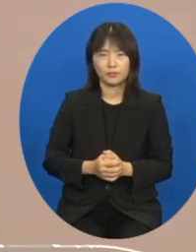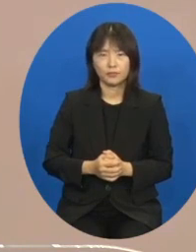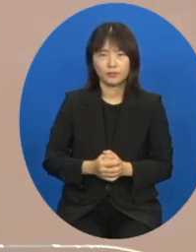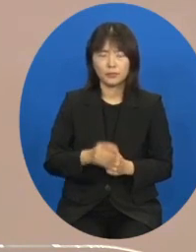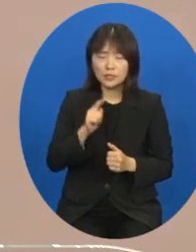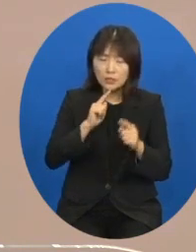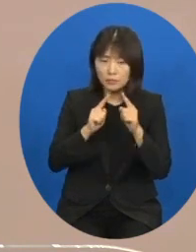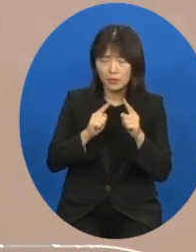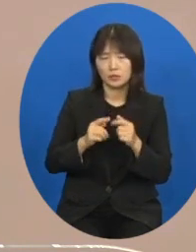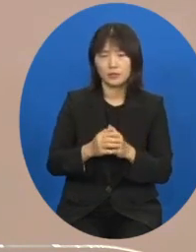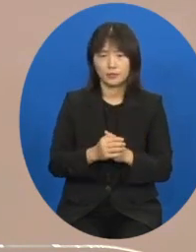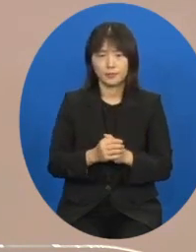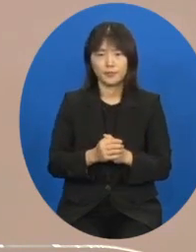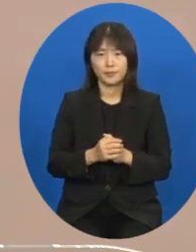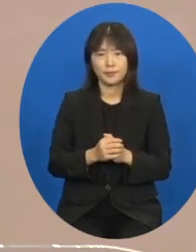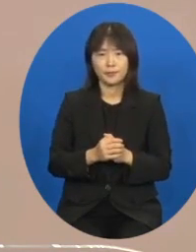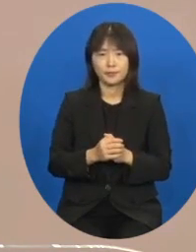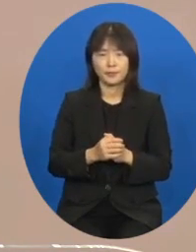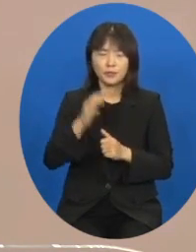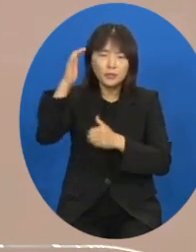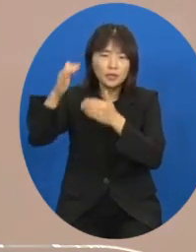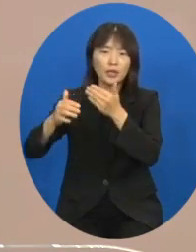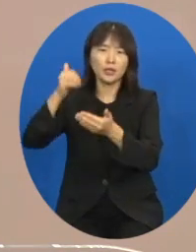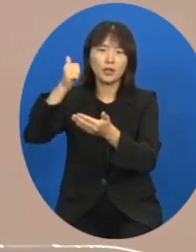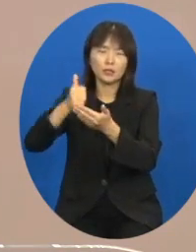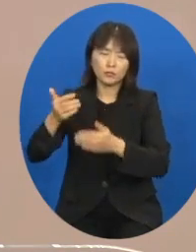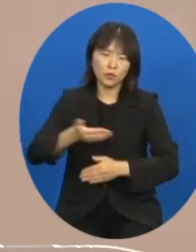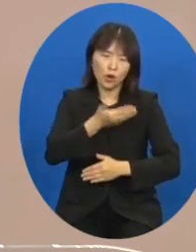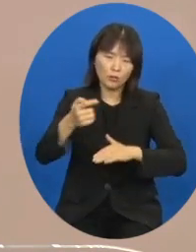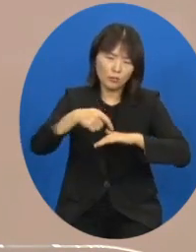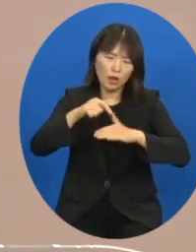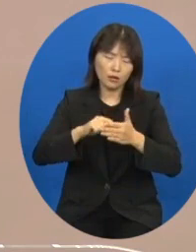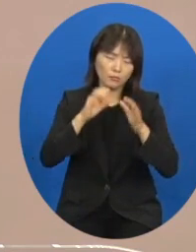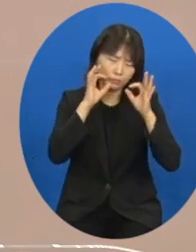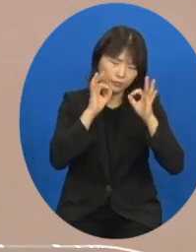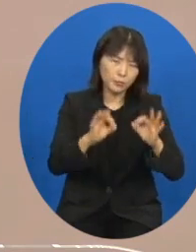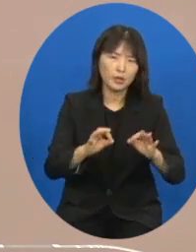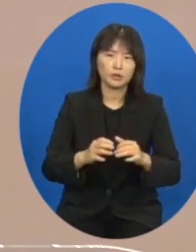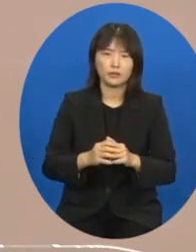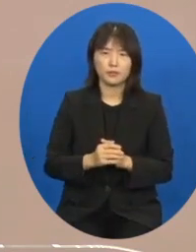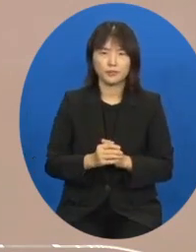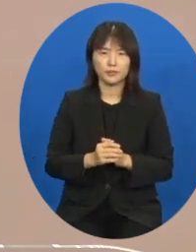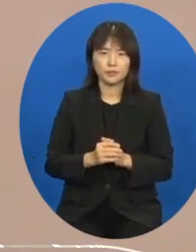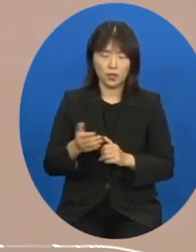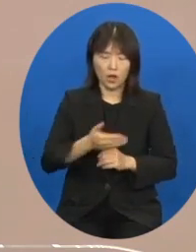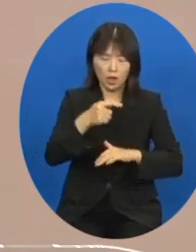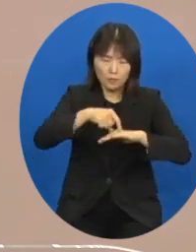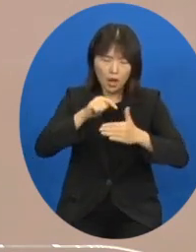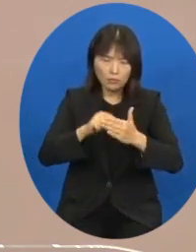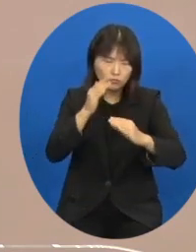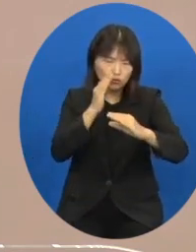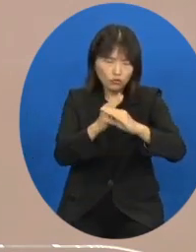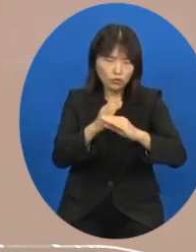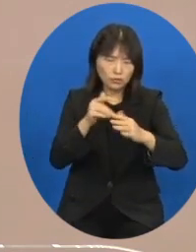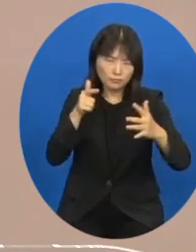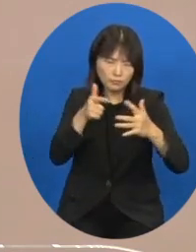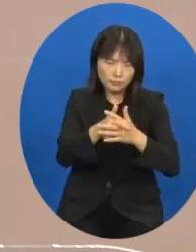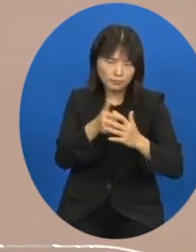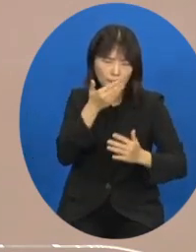그 말씀인 거예요. 하나님은 여러분의 마음을 보십니다. 여러분의 마음의 중심을